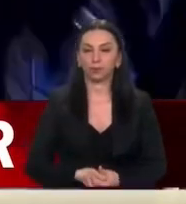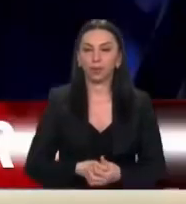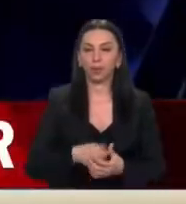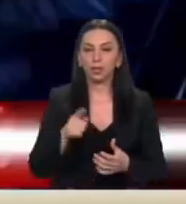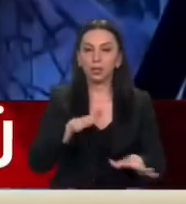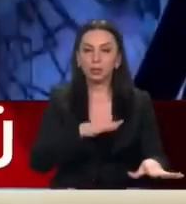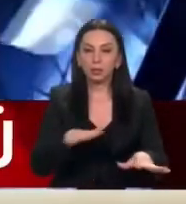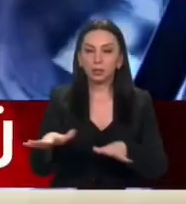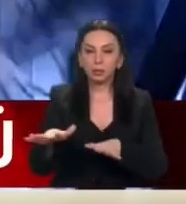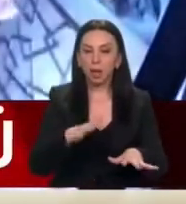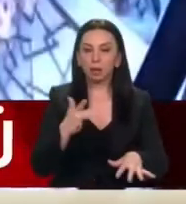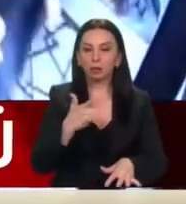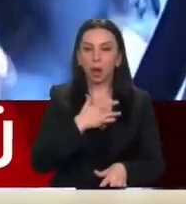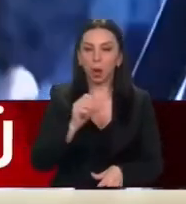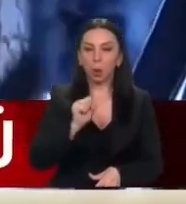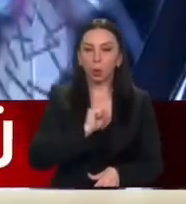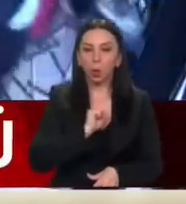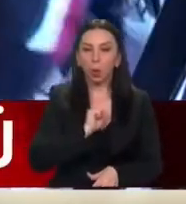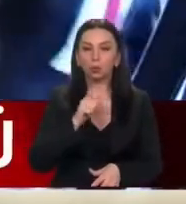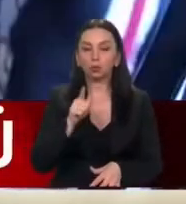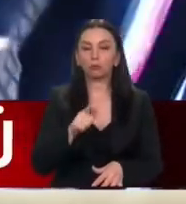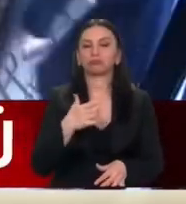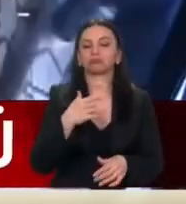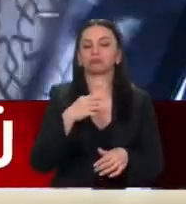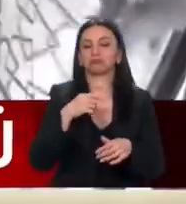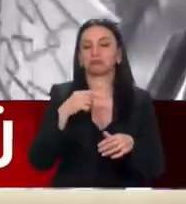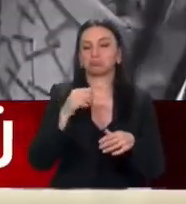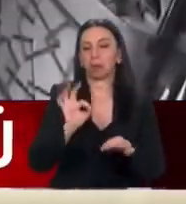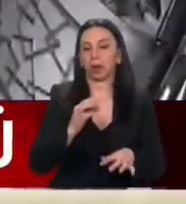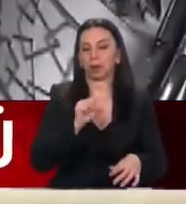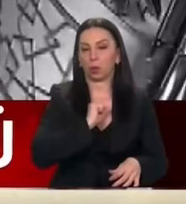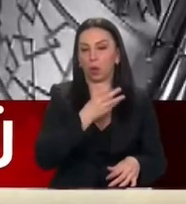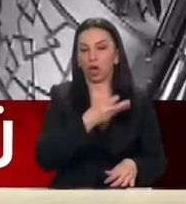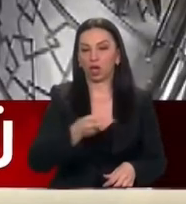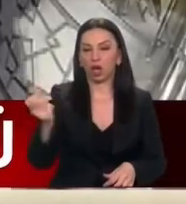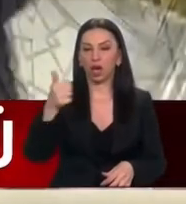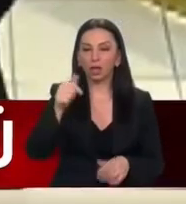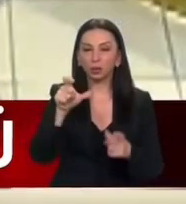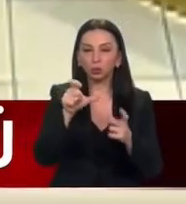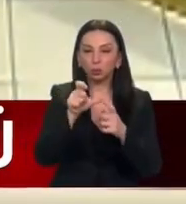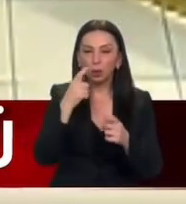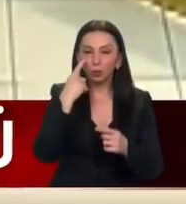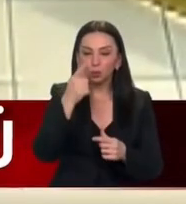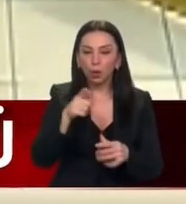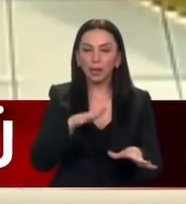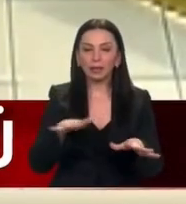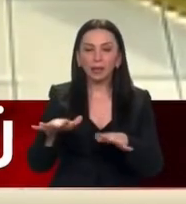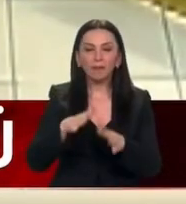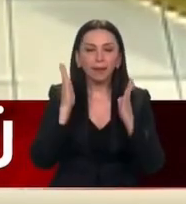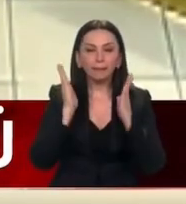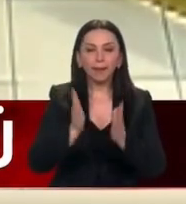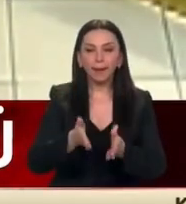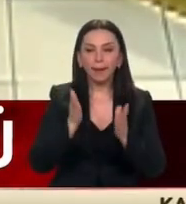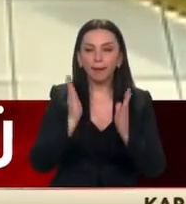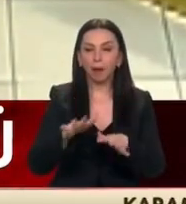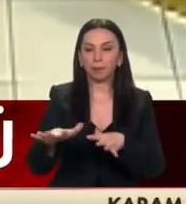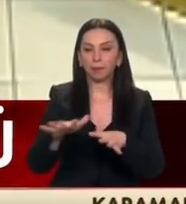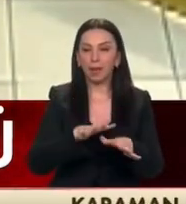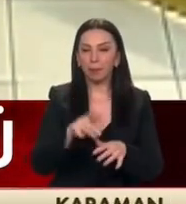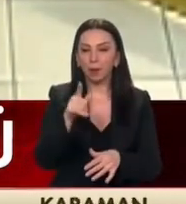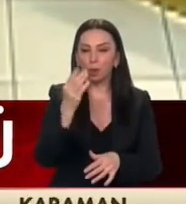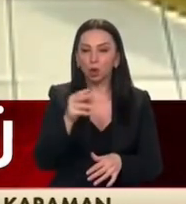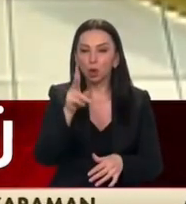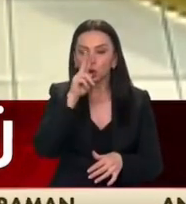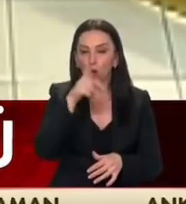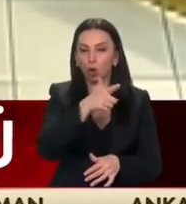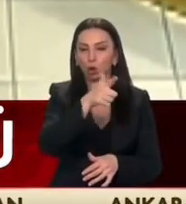Yer sallandı, can havliyle kendilerini dışarı attılar. 6 Şubat'tan bu yana sarsıntıların sürdüğü deprem bölgesinden gelen